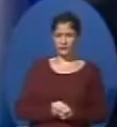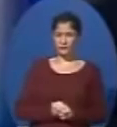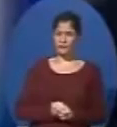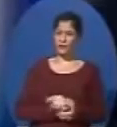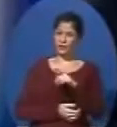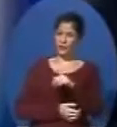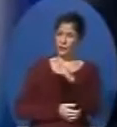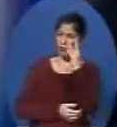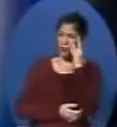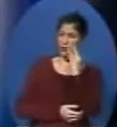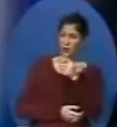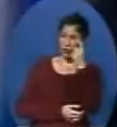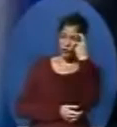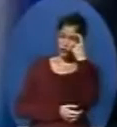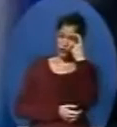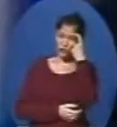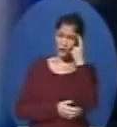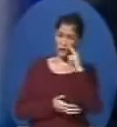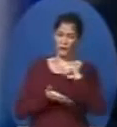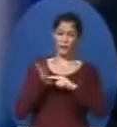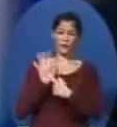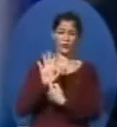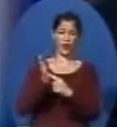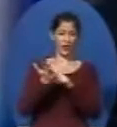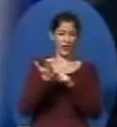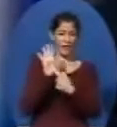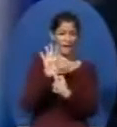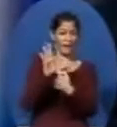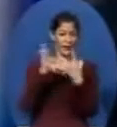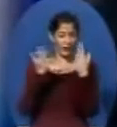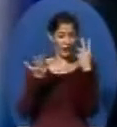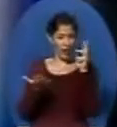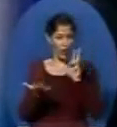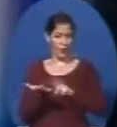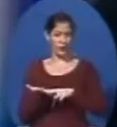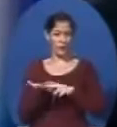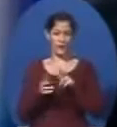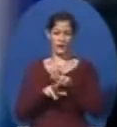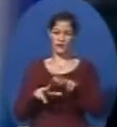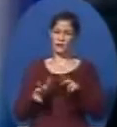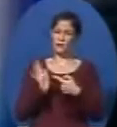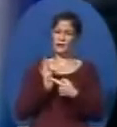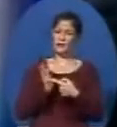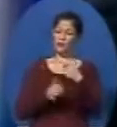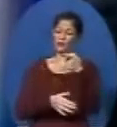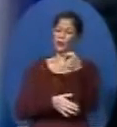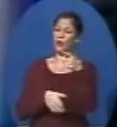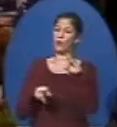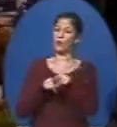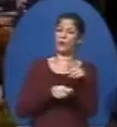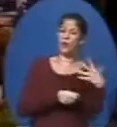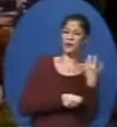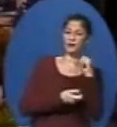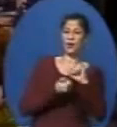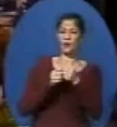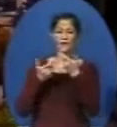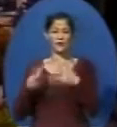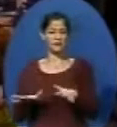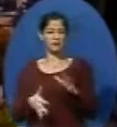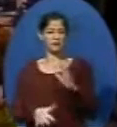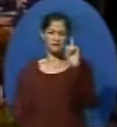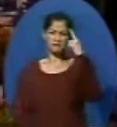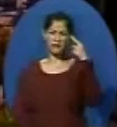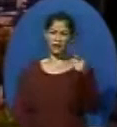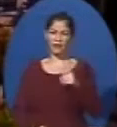חושב שהוא משקף את המצב? אתה חושב שהוא מציג את אולמרט כמנצח, כמפסיד? מה עמדתך? אני רוצה להגיד קודם כל